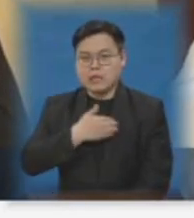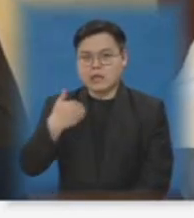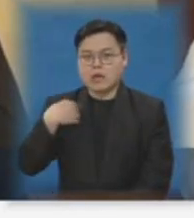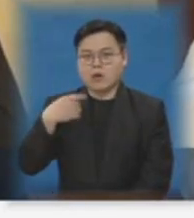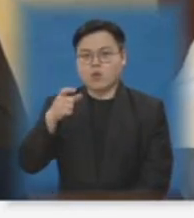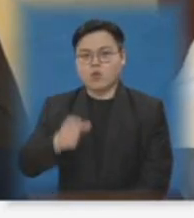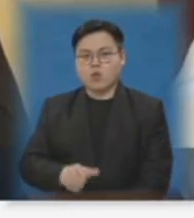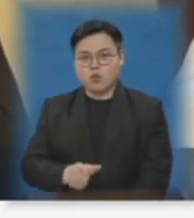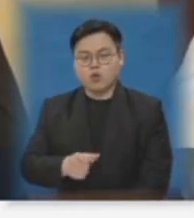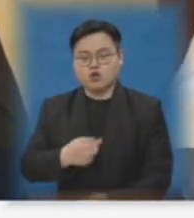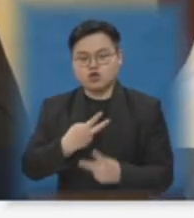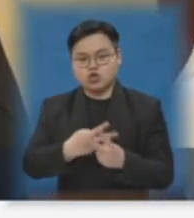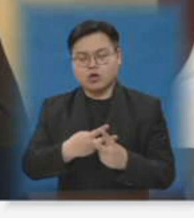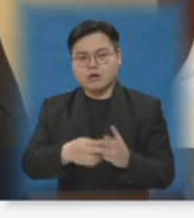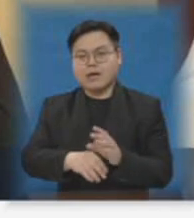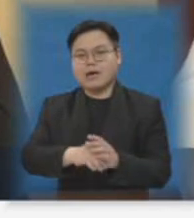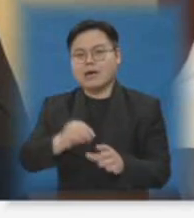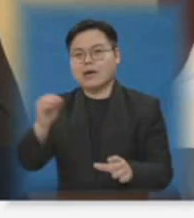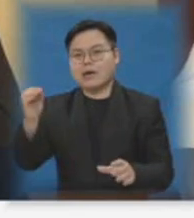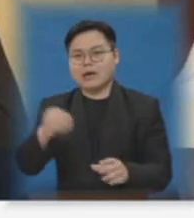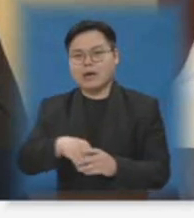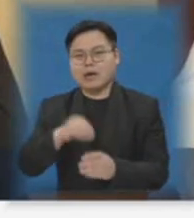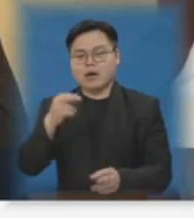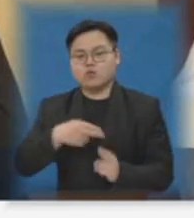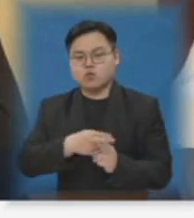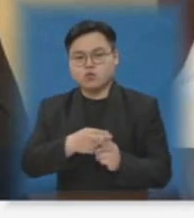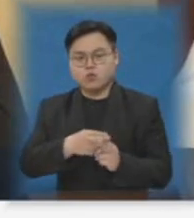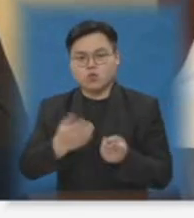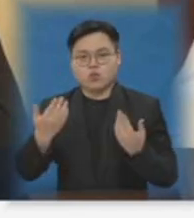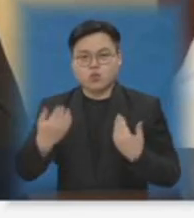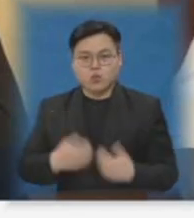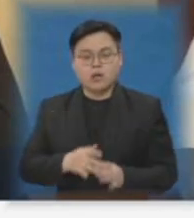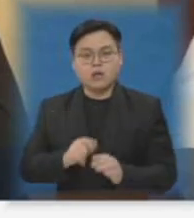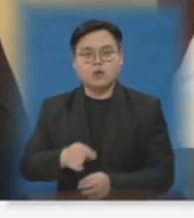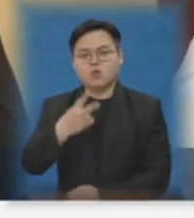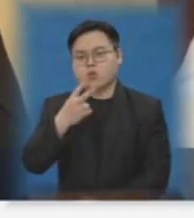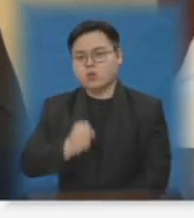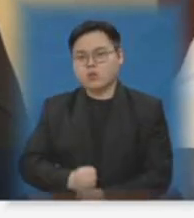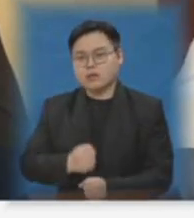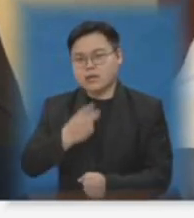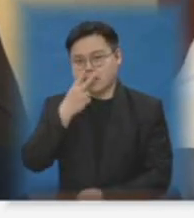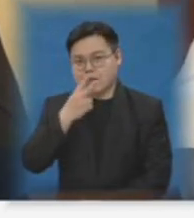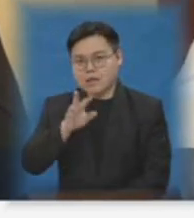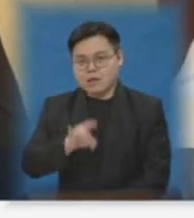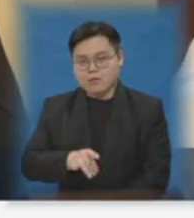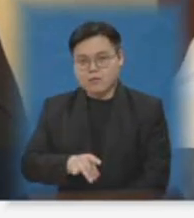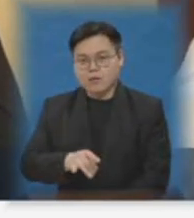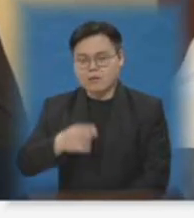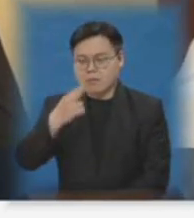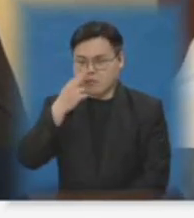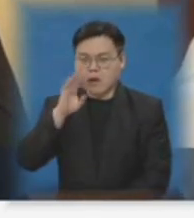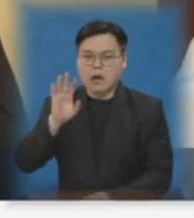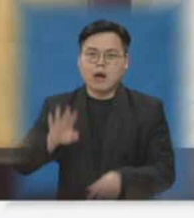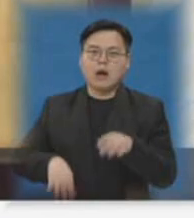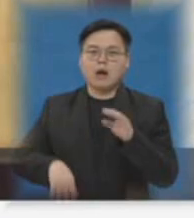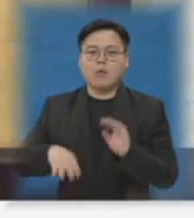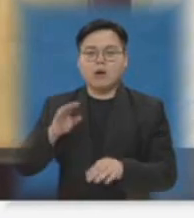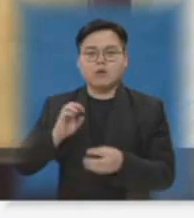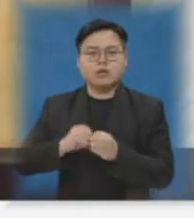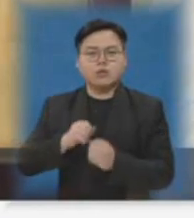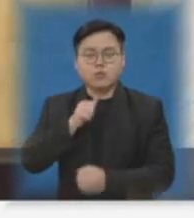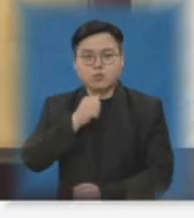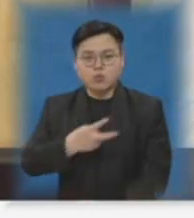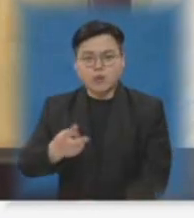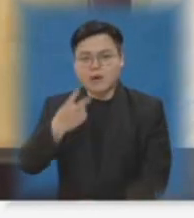байна. Тэгэхээр энэ нь бол яаж ийм нөхөлд бид нар ямар төр зургийг үзүүлж байгаа дур зургийн асуудал байгаа юм биш үстэй гэдэг асуудал байна.